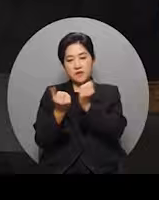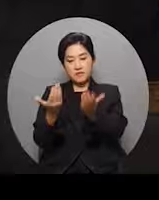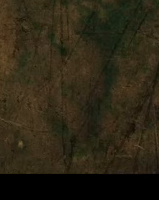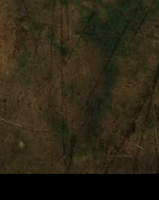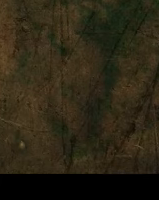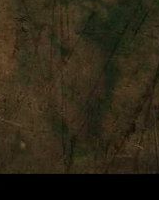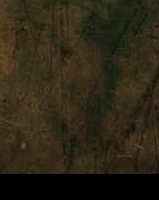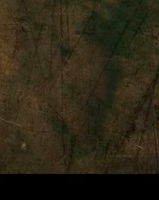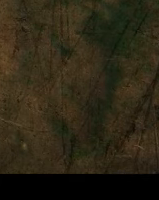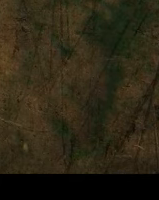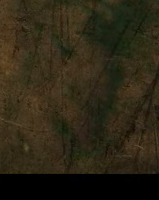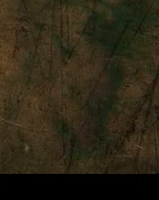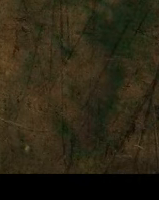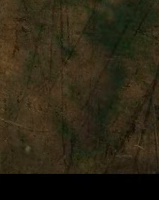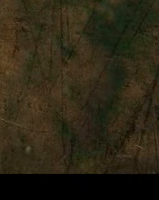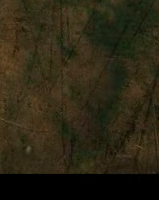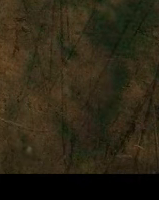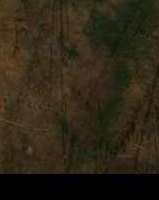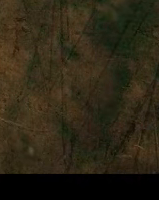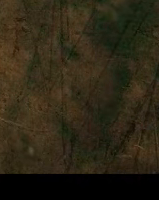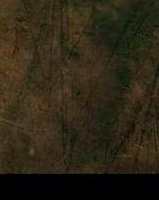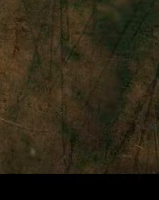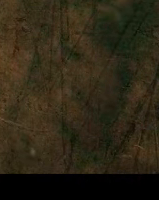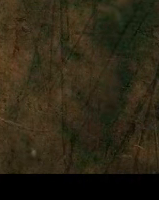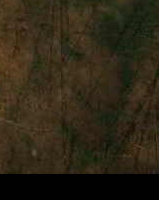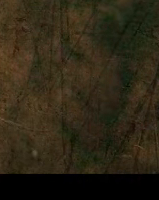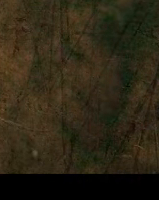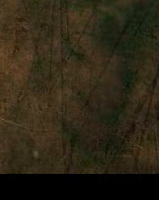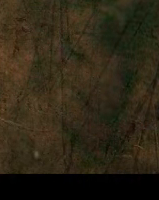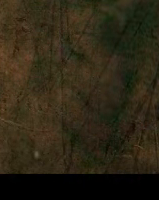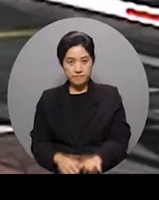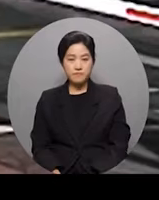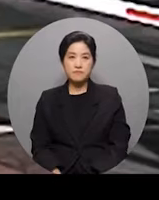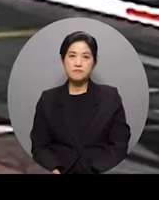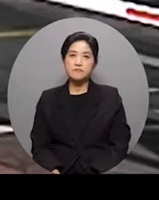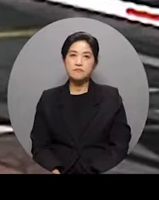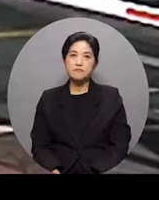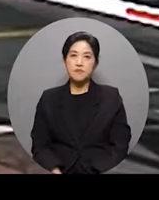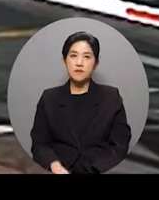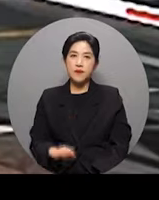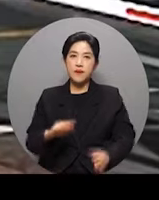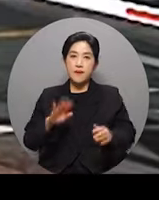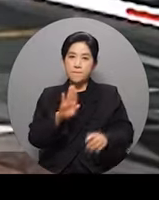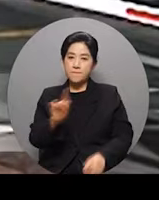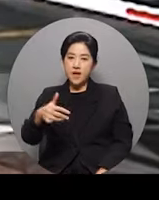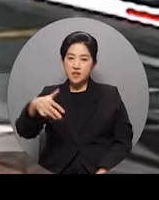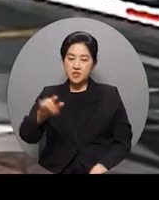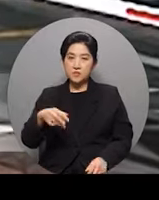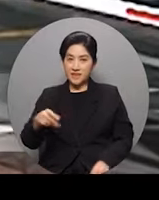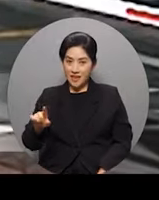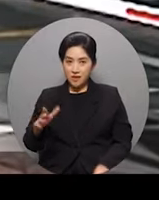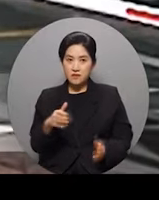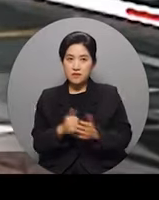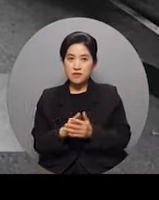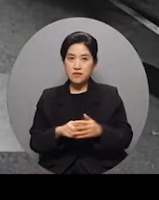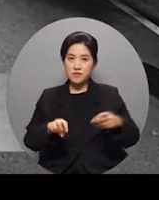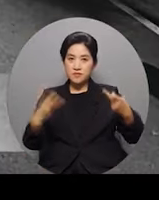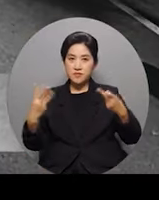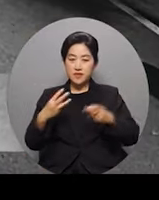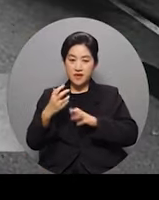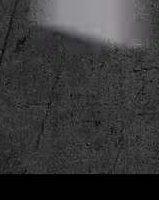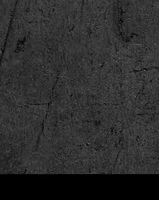받았습니다. 현직 대통령의 방첩사 방문은 31년 만이었습니다. 방첩사는 12.3 내란 당시 가장 많은